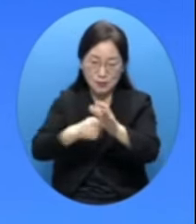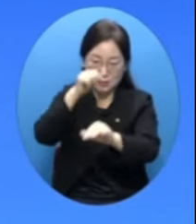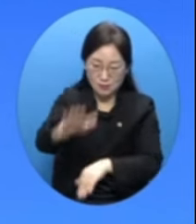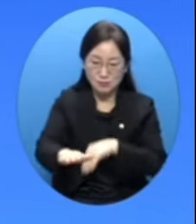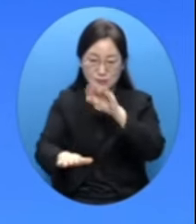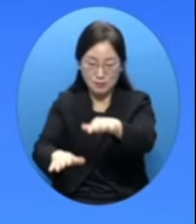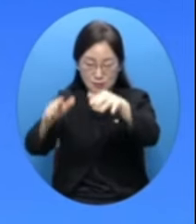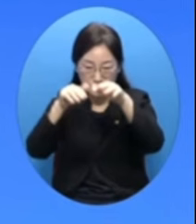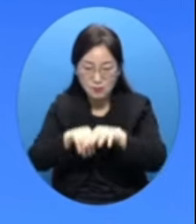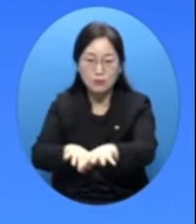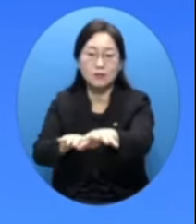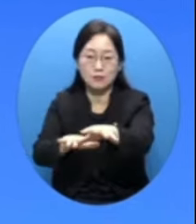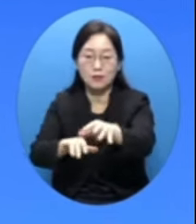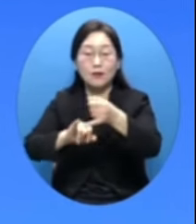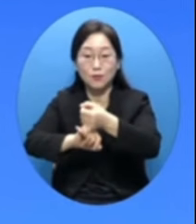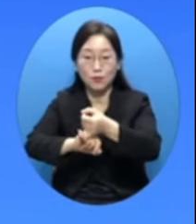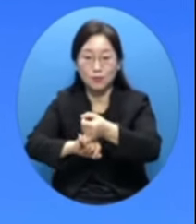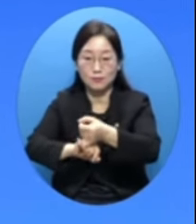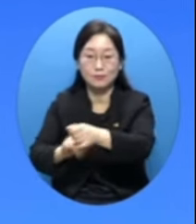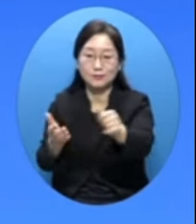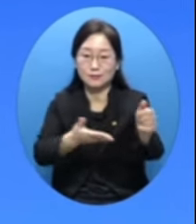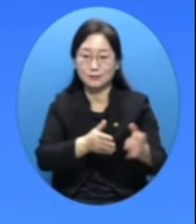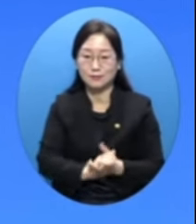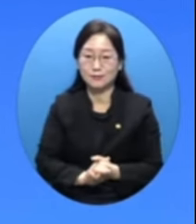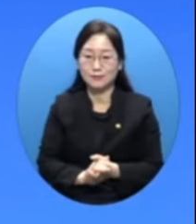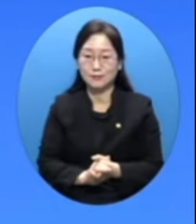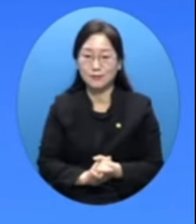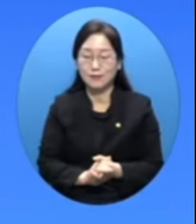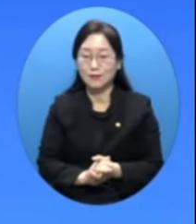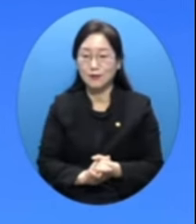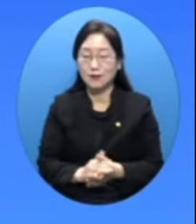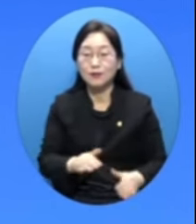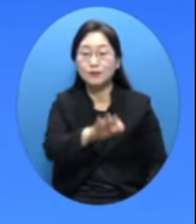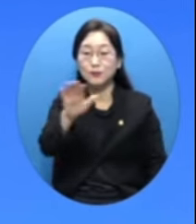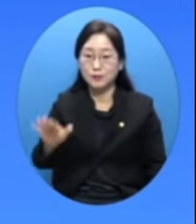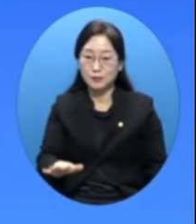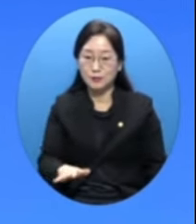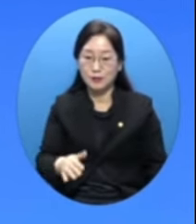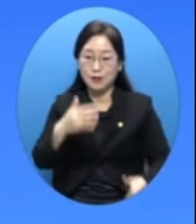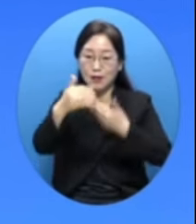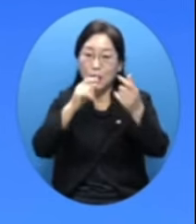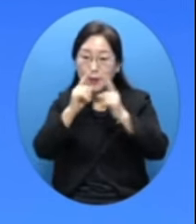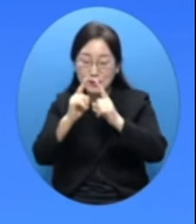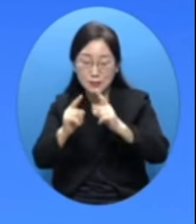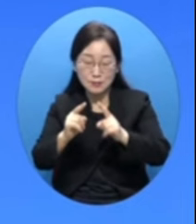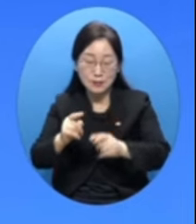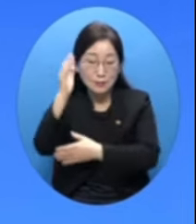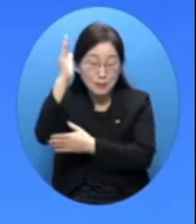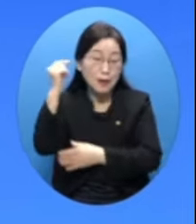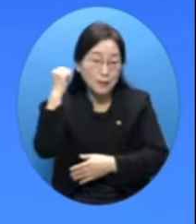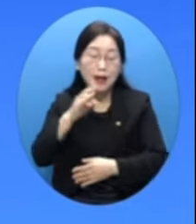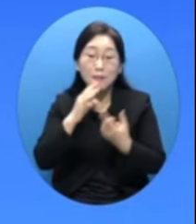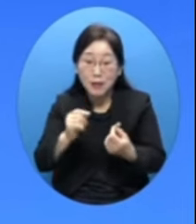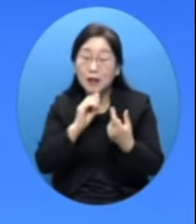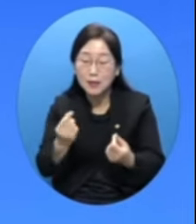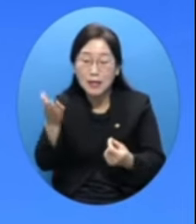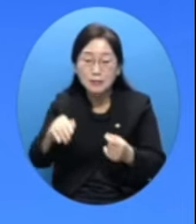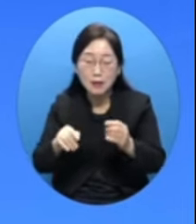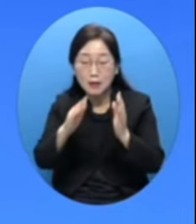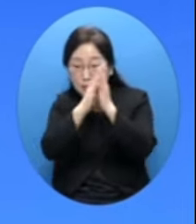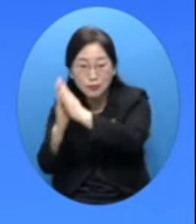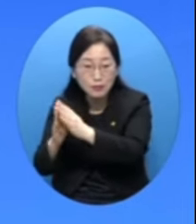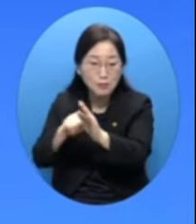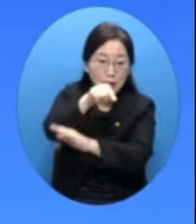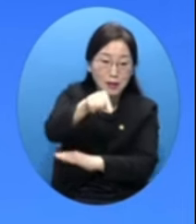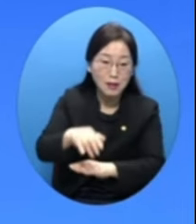또 전진 또 전진해 나가시길 바랍니다. 우리는 늘 말씀 듣고 그래야지 하면서도 나가서는 또 사람의 얘기를